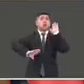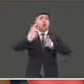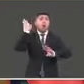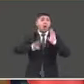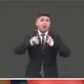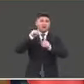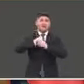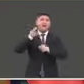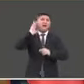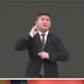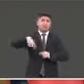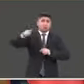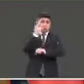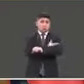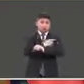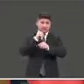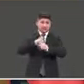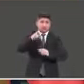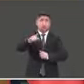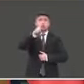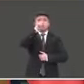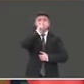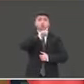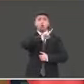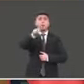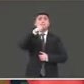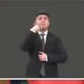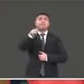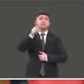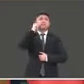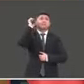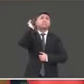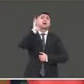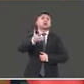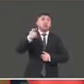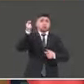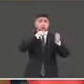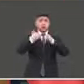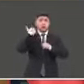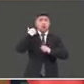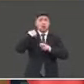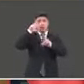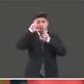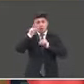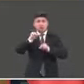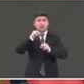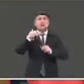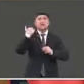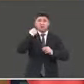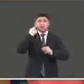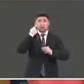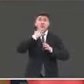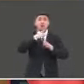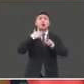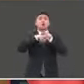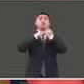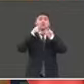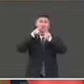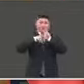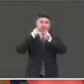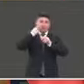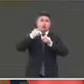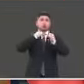aşamasında olan yurtlarımız da 110 binin üzerinde yeni yatağı daha yüksek verin